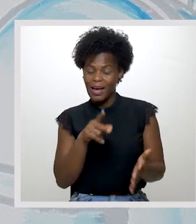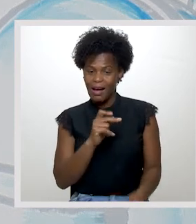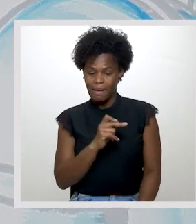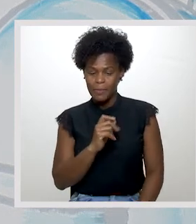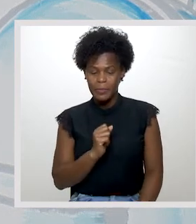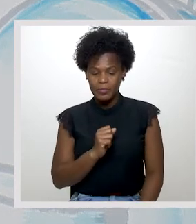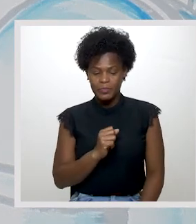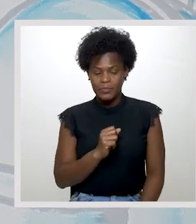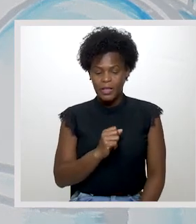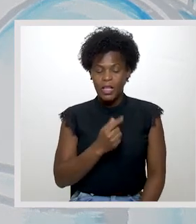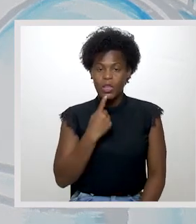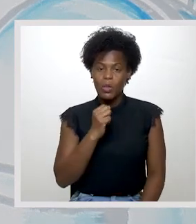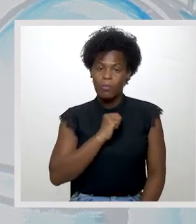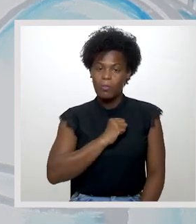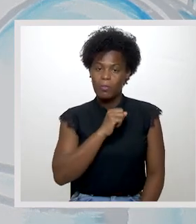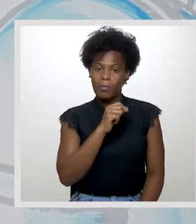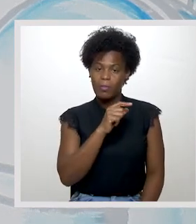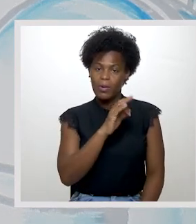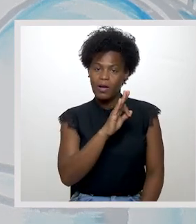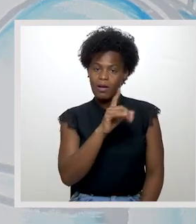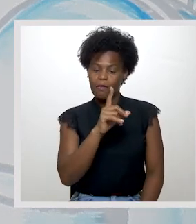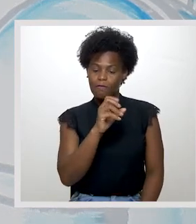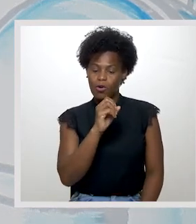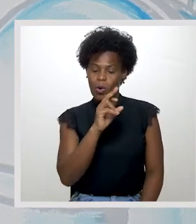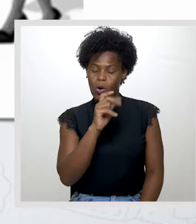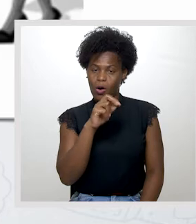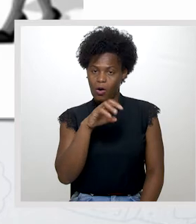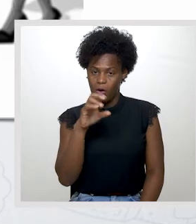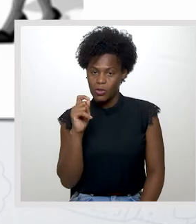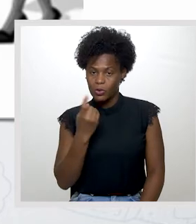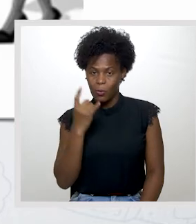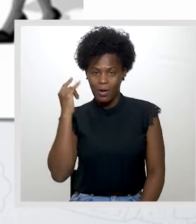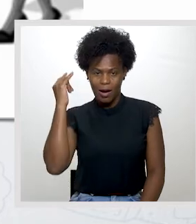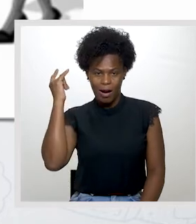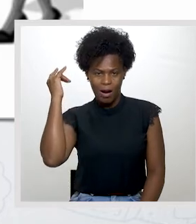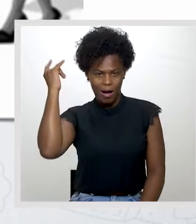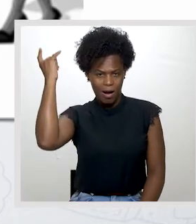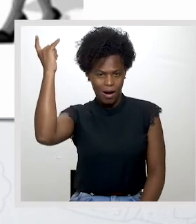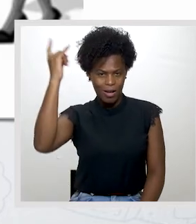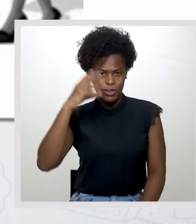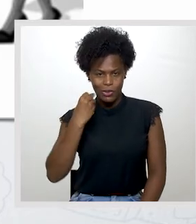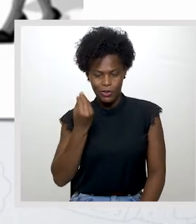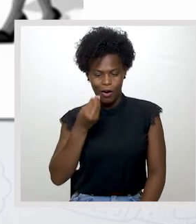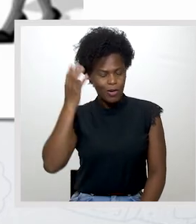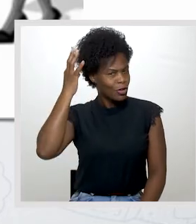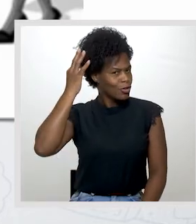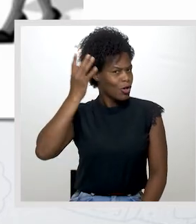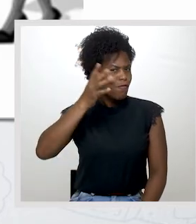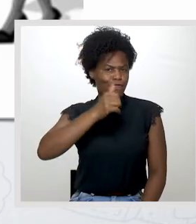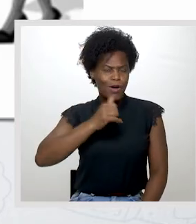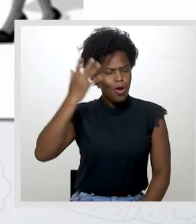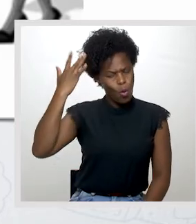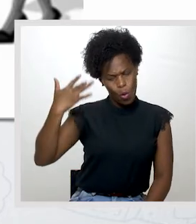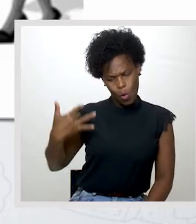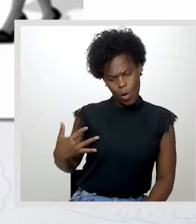A. Je m'appelle Florence. Je suis grande. Je suis jeune. J'ai de longs cheveux